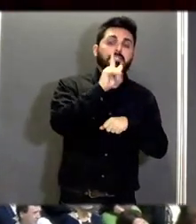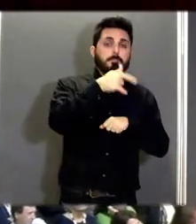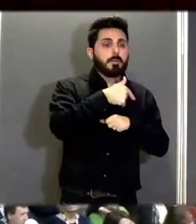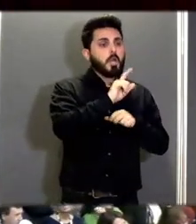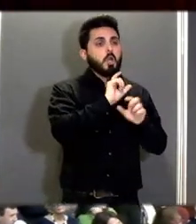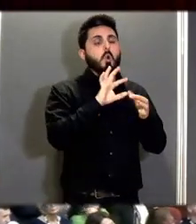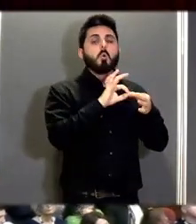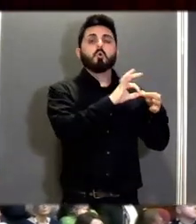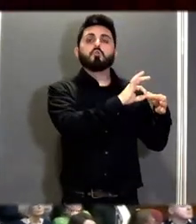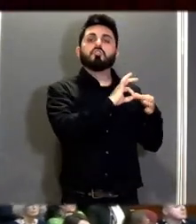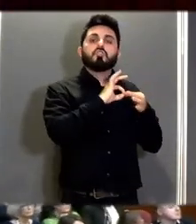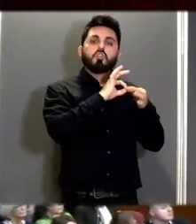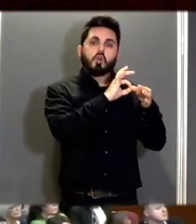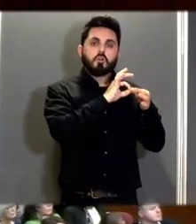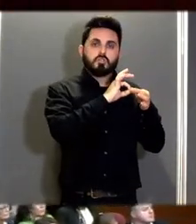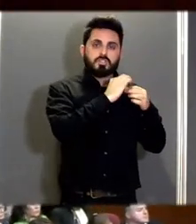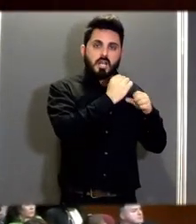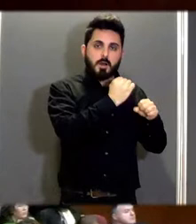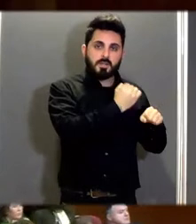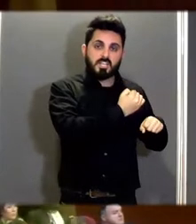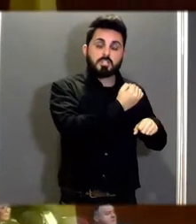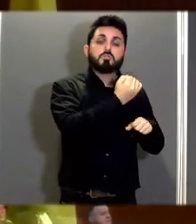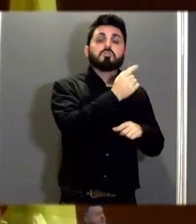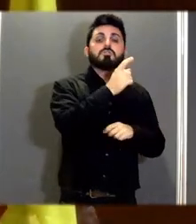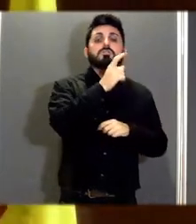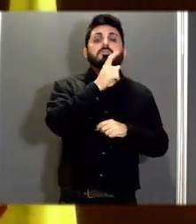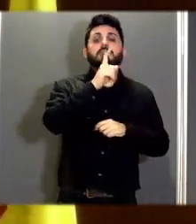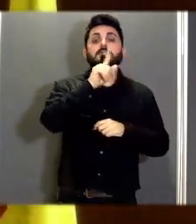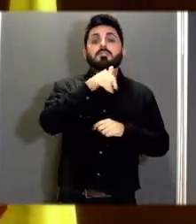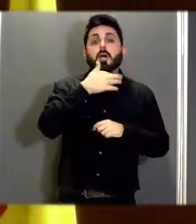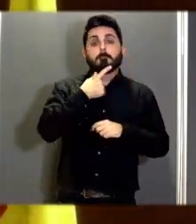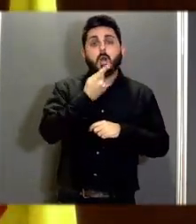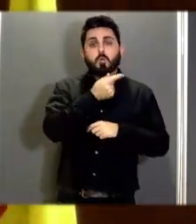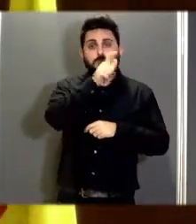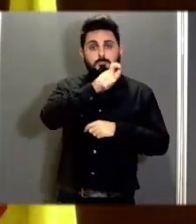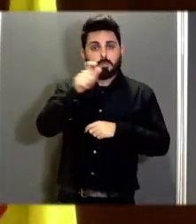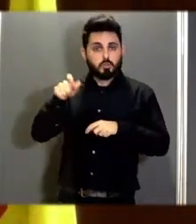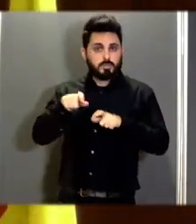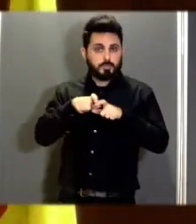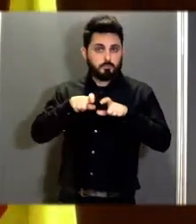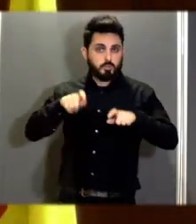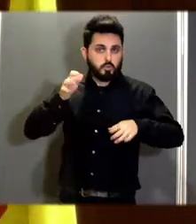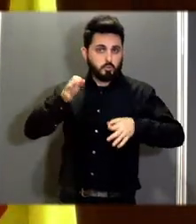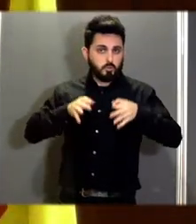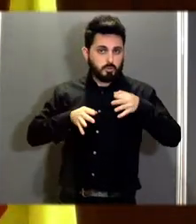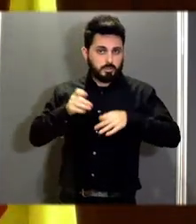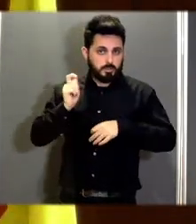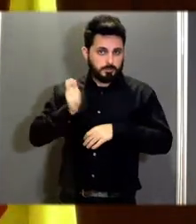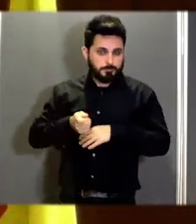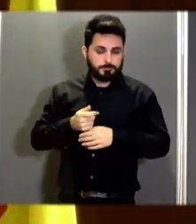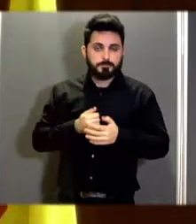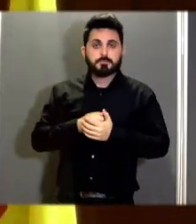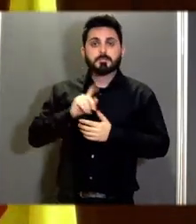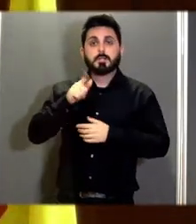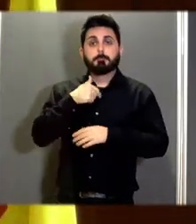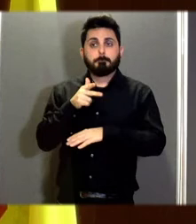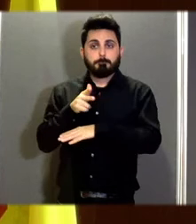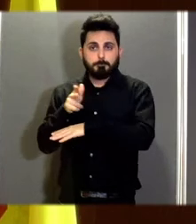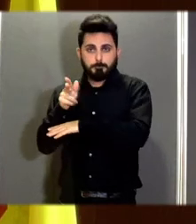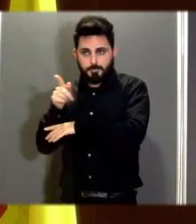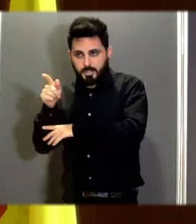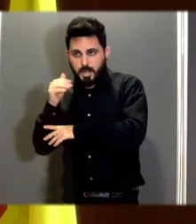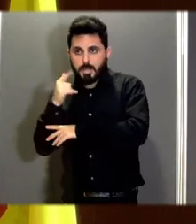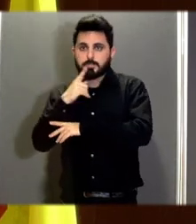han vingut entitats també que esteu aquí del món jurídic, han vingut Drets, han vingut la Coordinadora, han